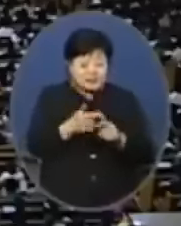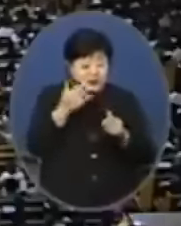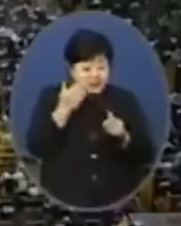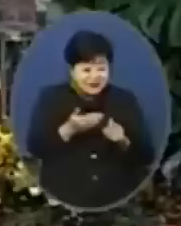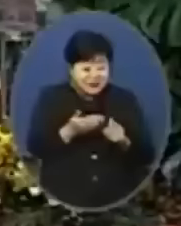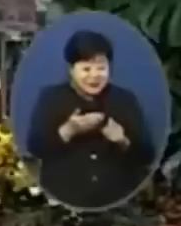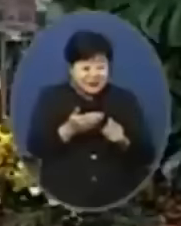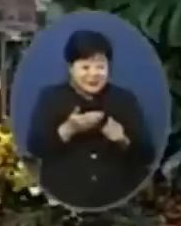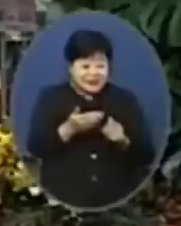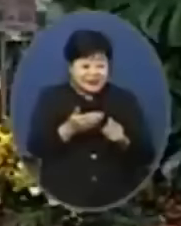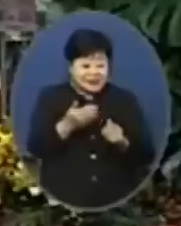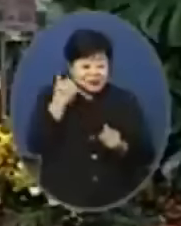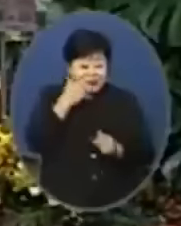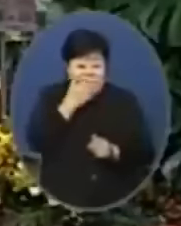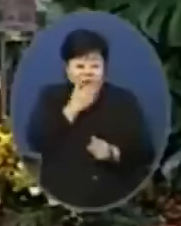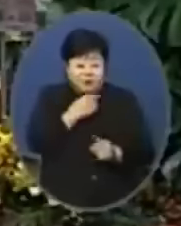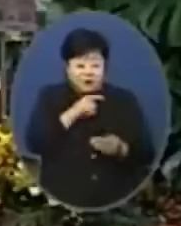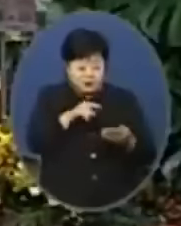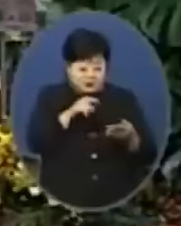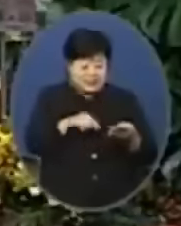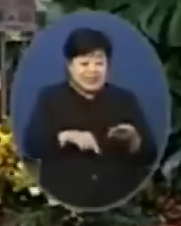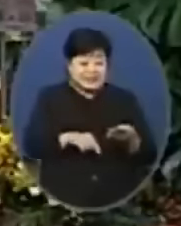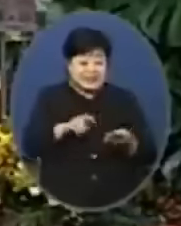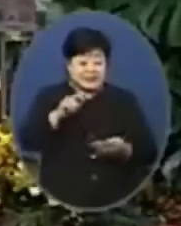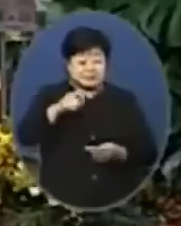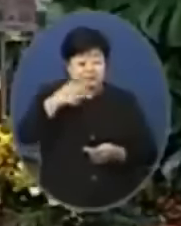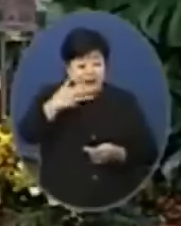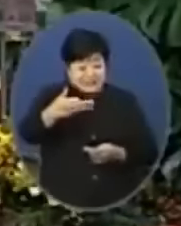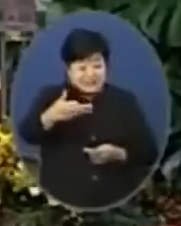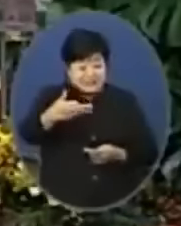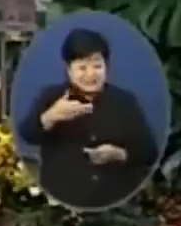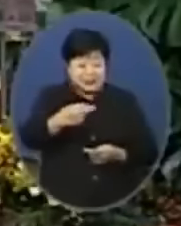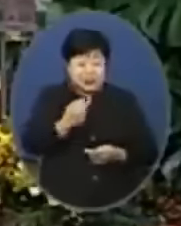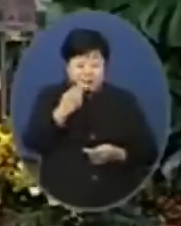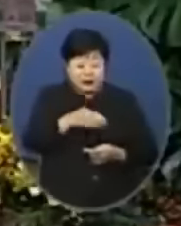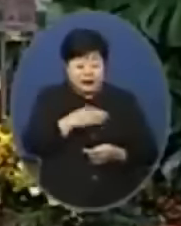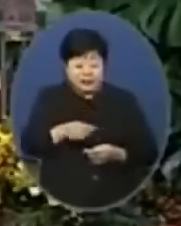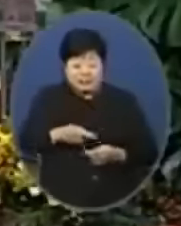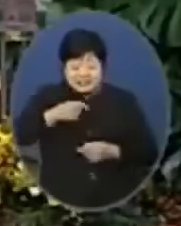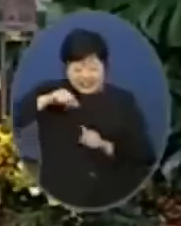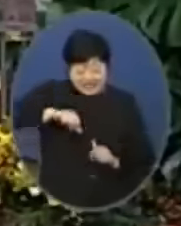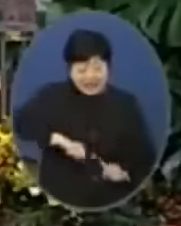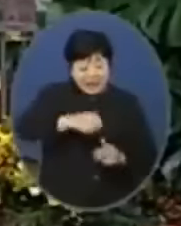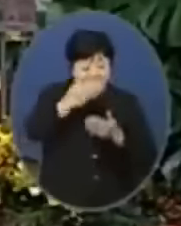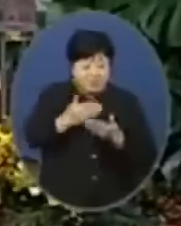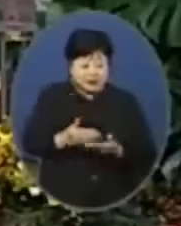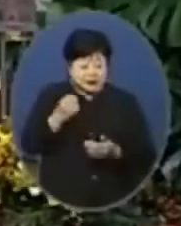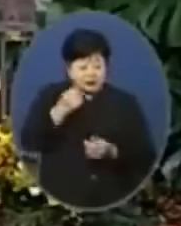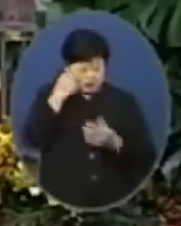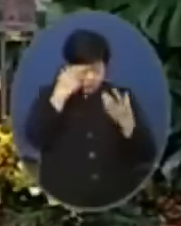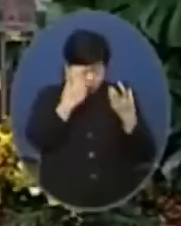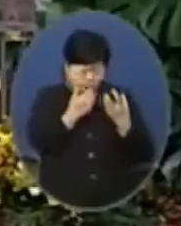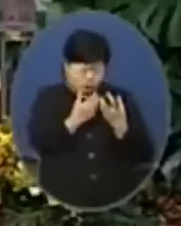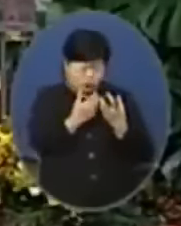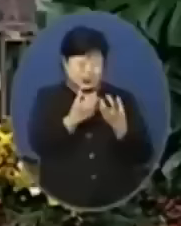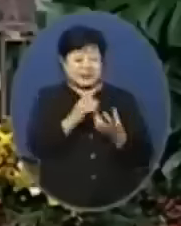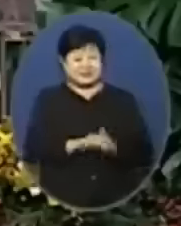예수께서는 누가복음 4장 18절로 19절에 보면 그가 요단강에서 세례받고 난 다음 성령이 충만하여